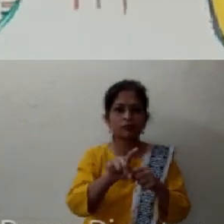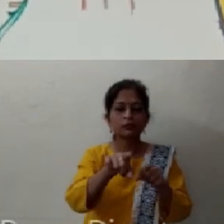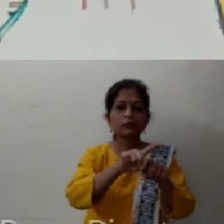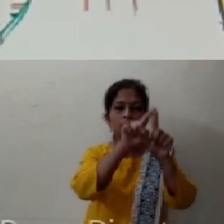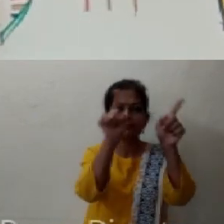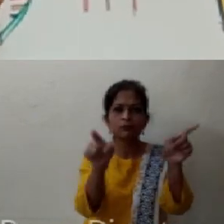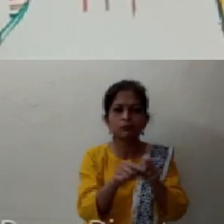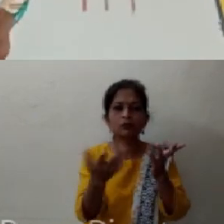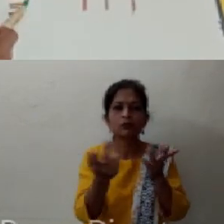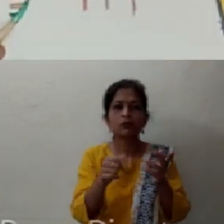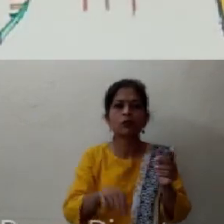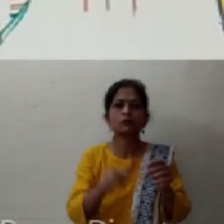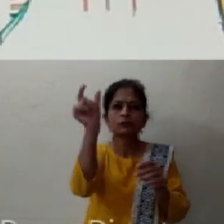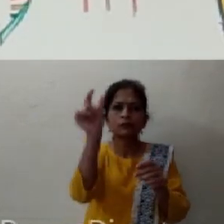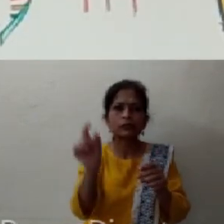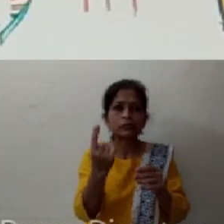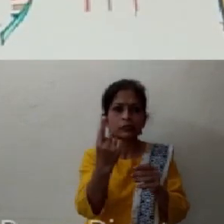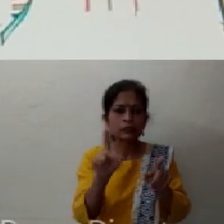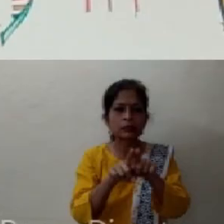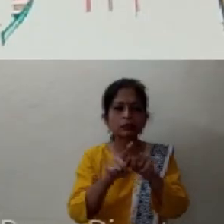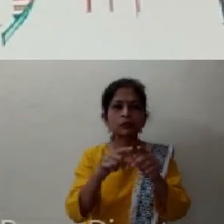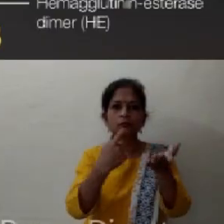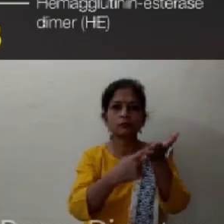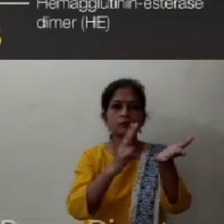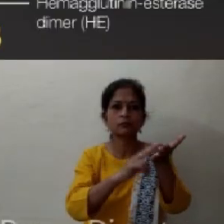है, सिंगल स्ट्रैंडेड RNA वायरस है